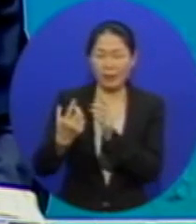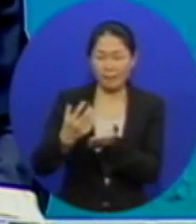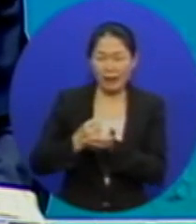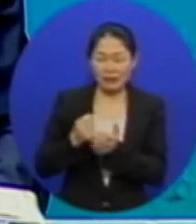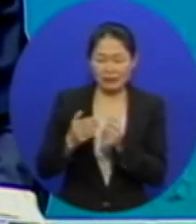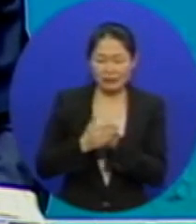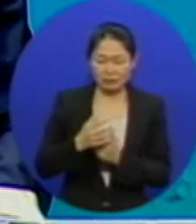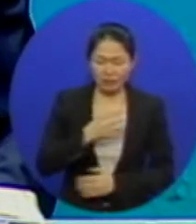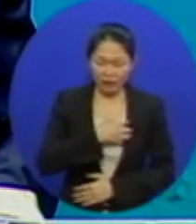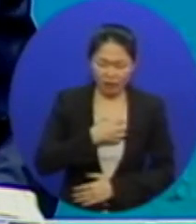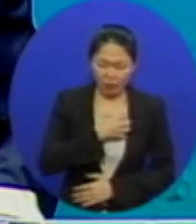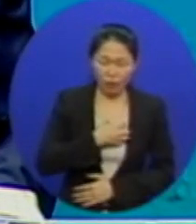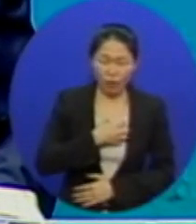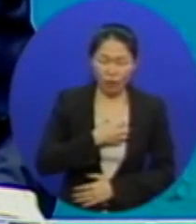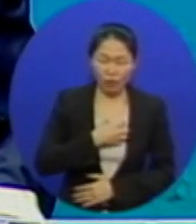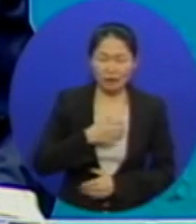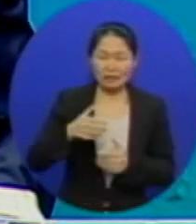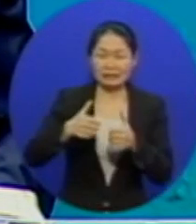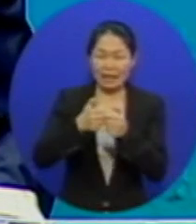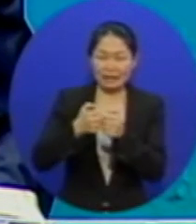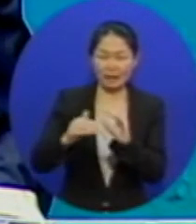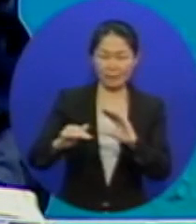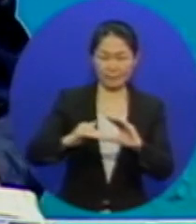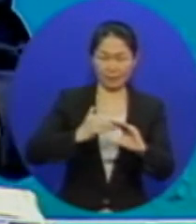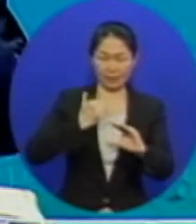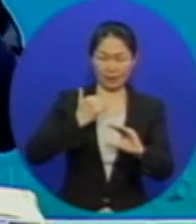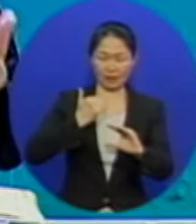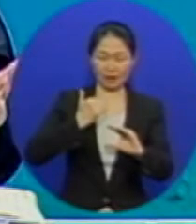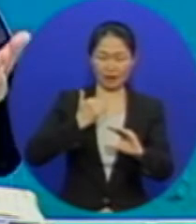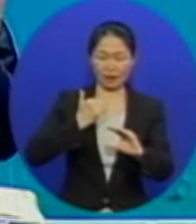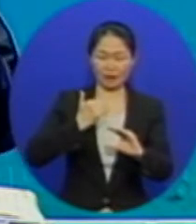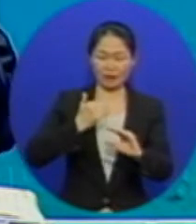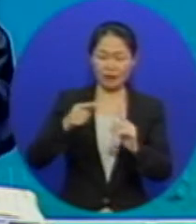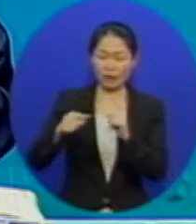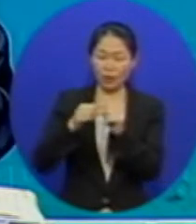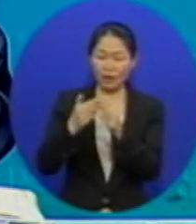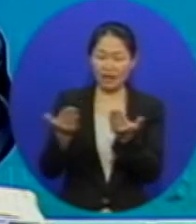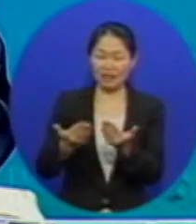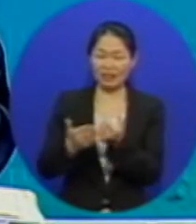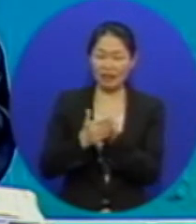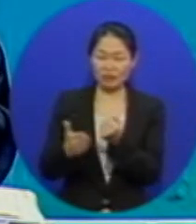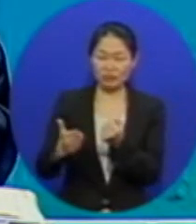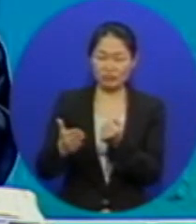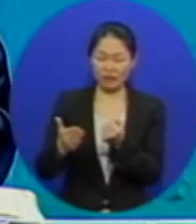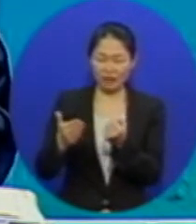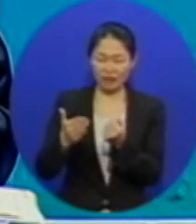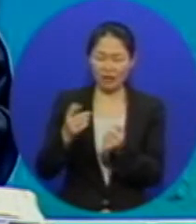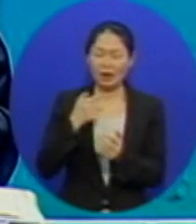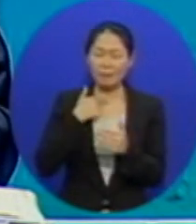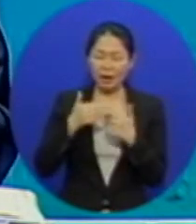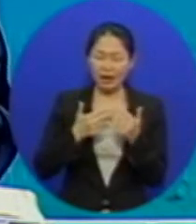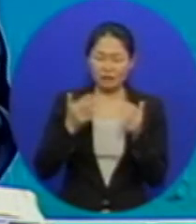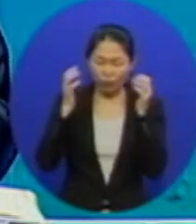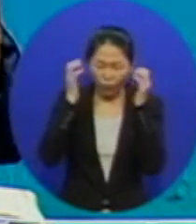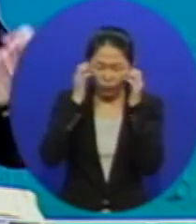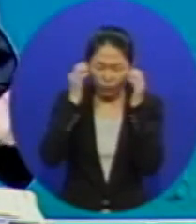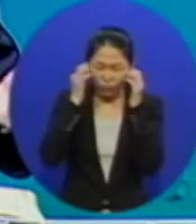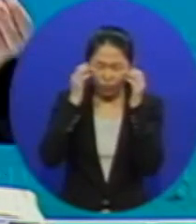상담 메일을 쭉 보내주셨습니다 교회 일로 인해서 겪었던 고통 돌 그리고